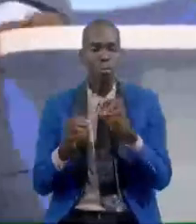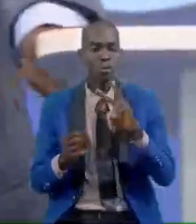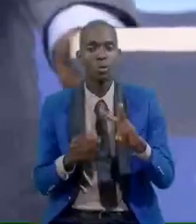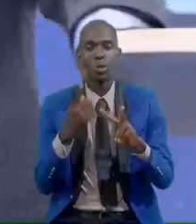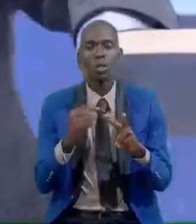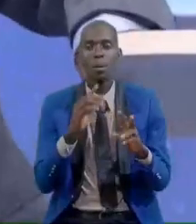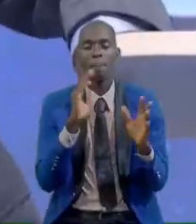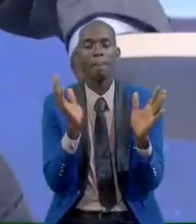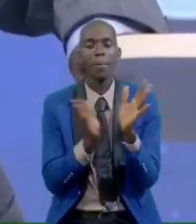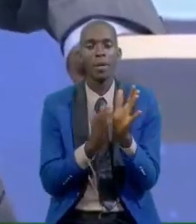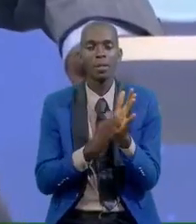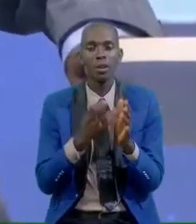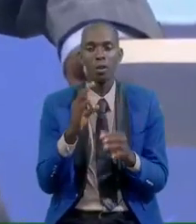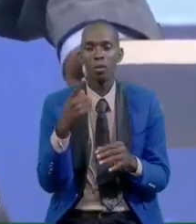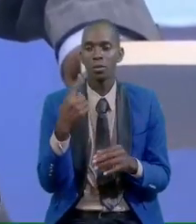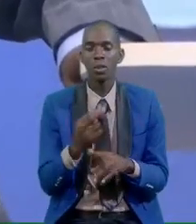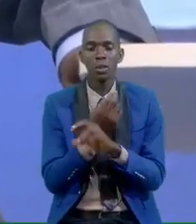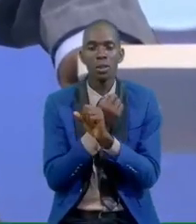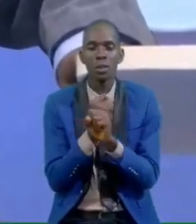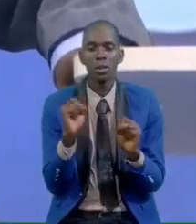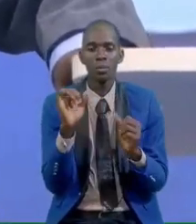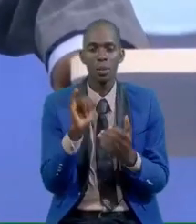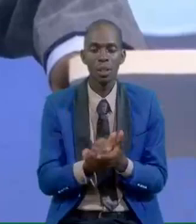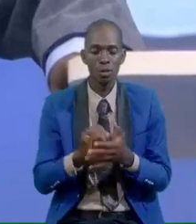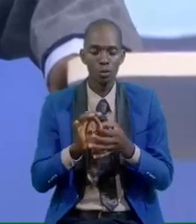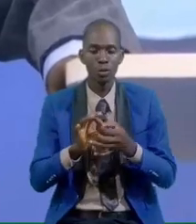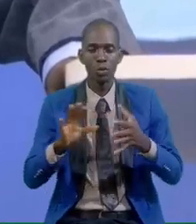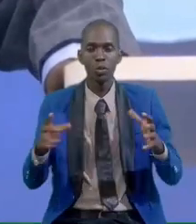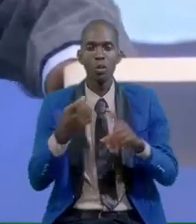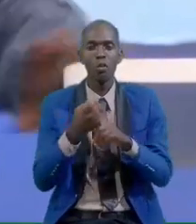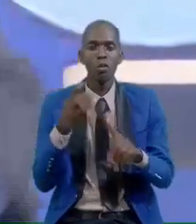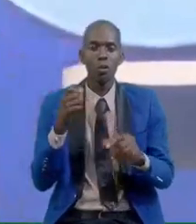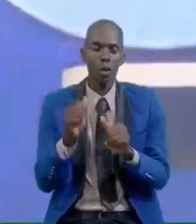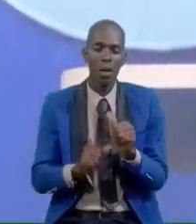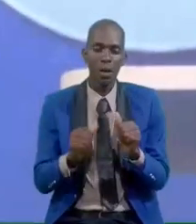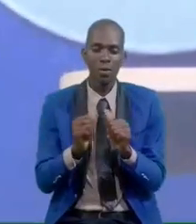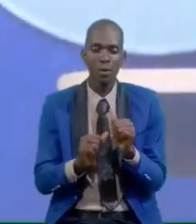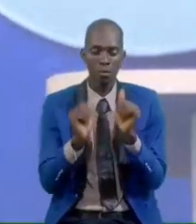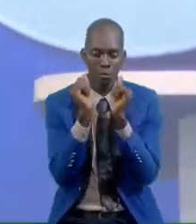louanges des rachetés qui libère de